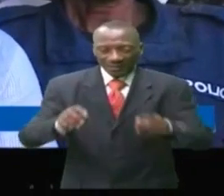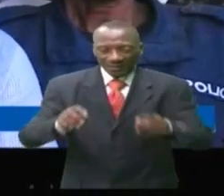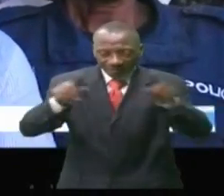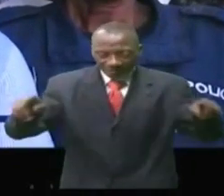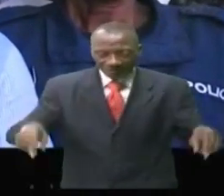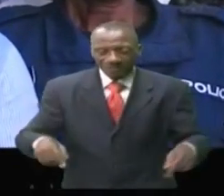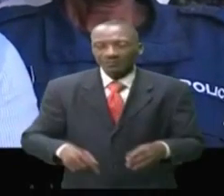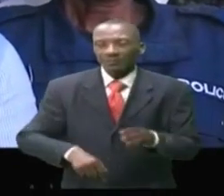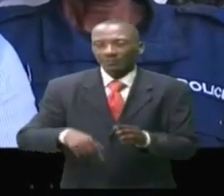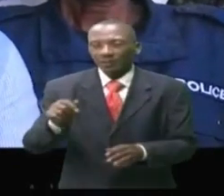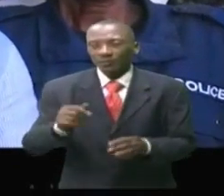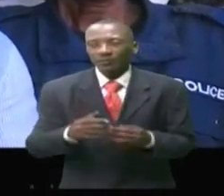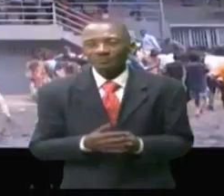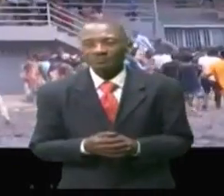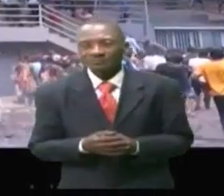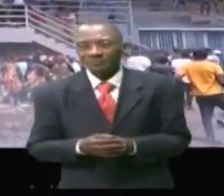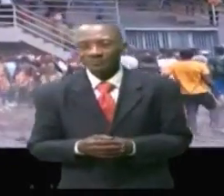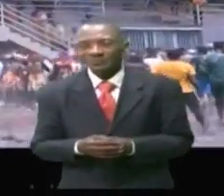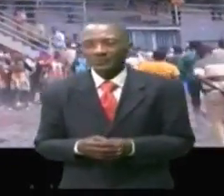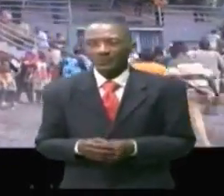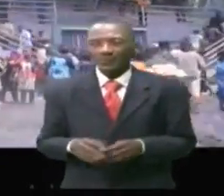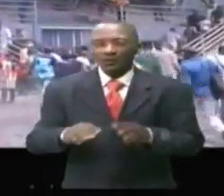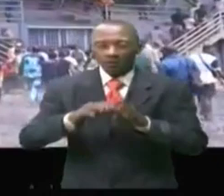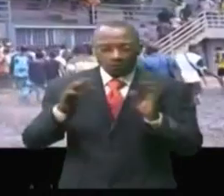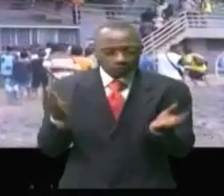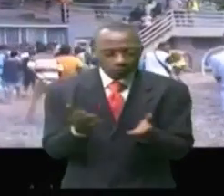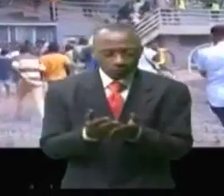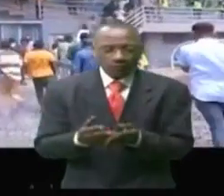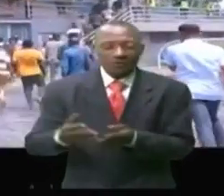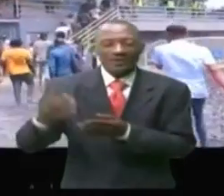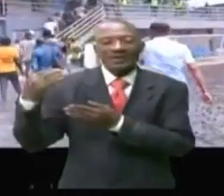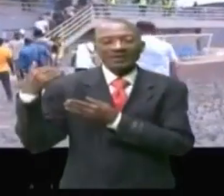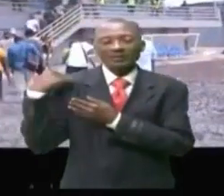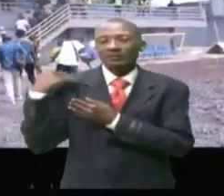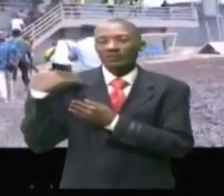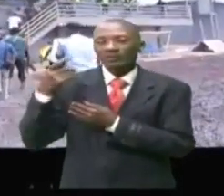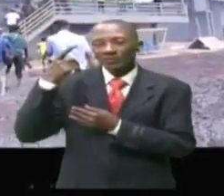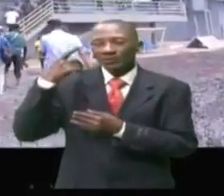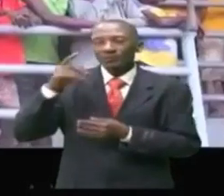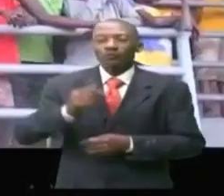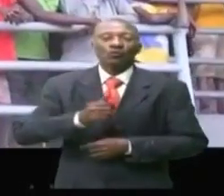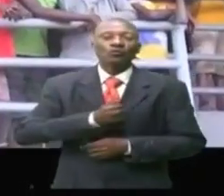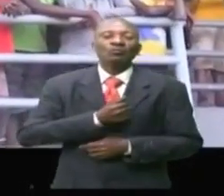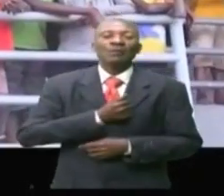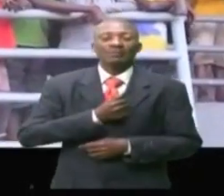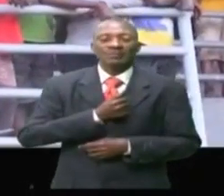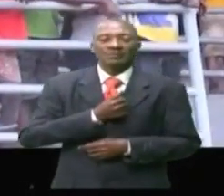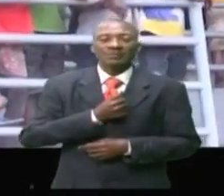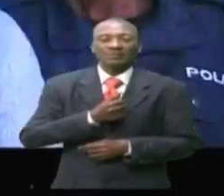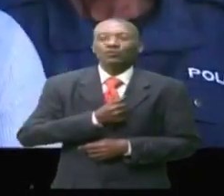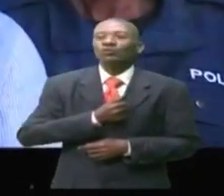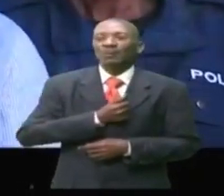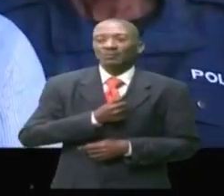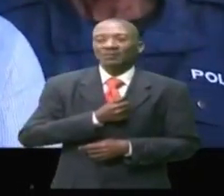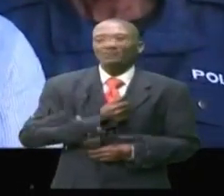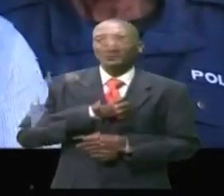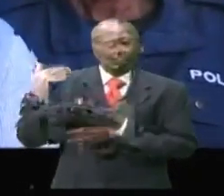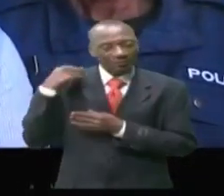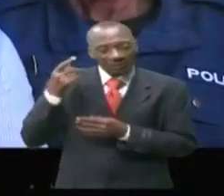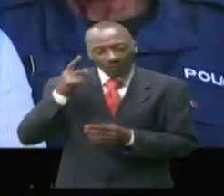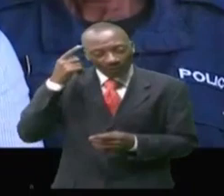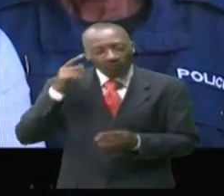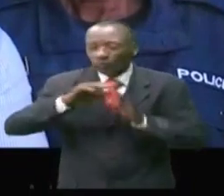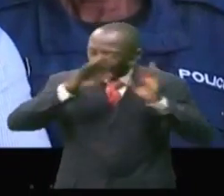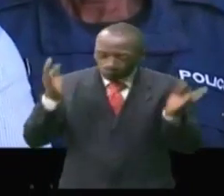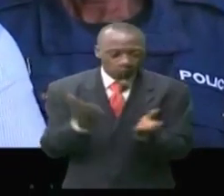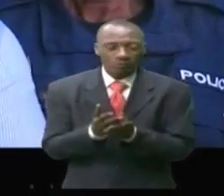prendre nos responsabilités et de voir aussi les autorités attitrées pour que les stades deviennent opérationnel. Et je pense que le plus notable